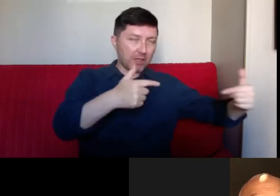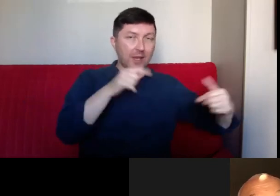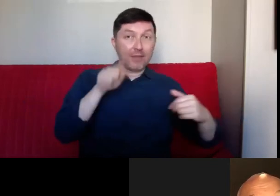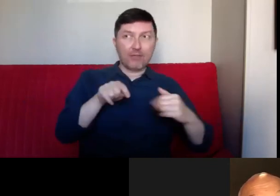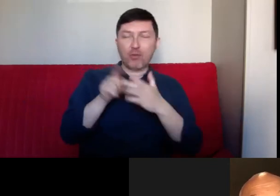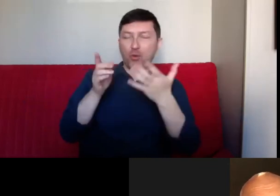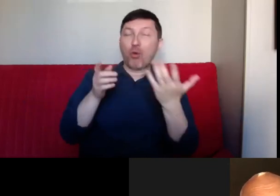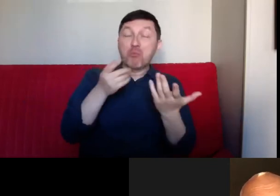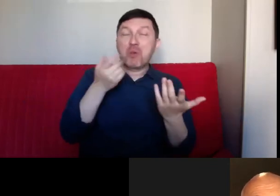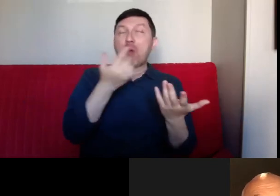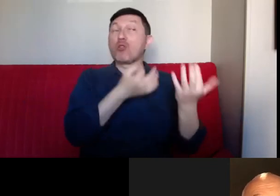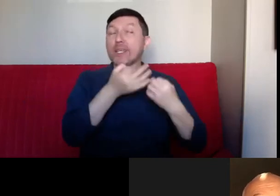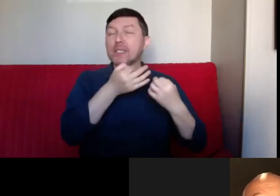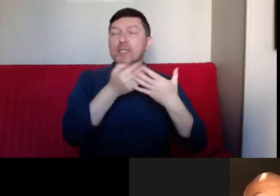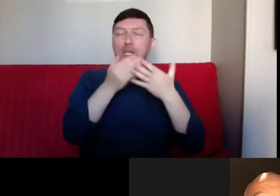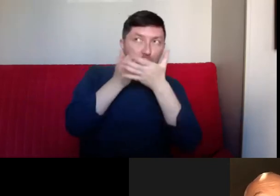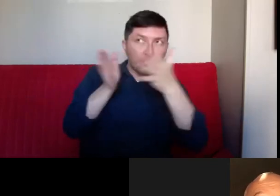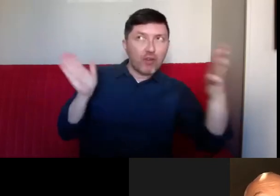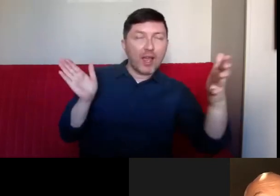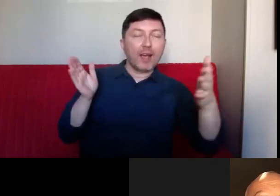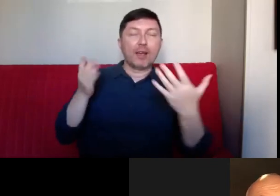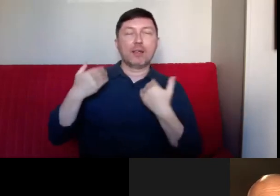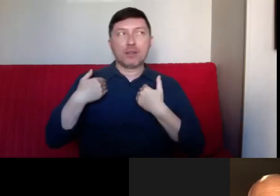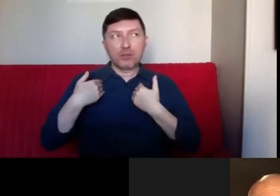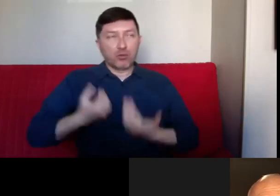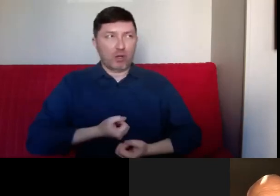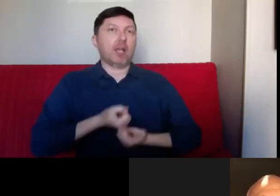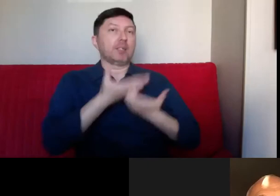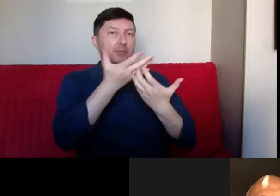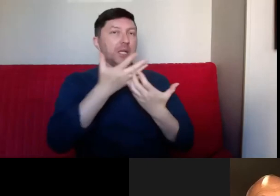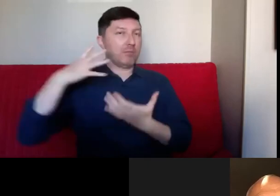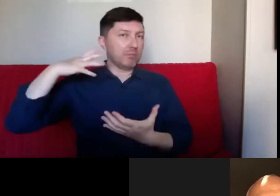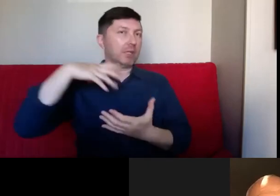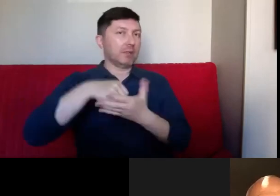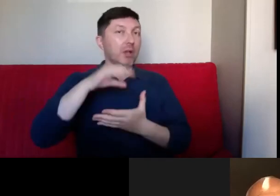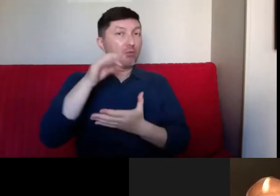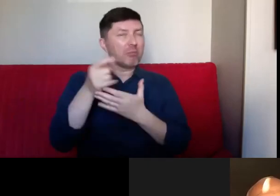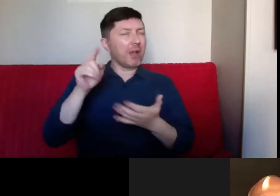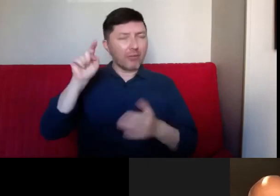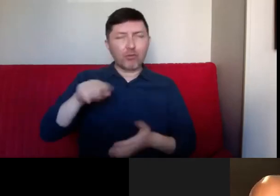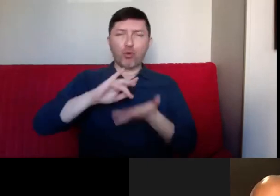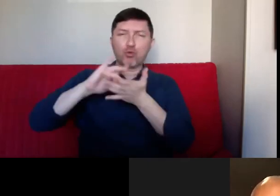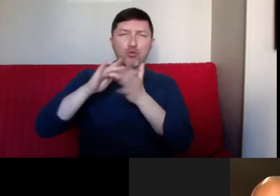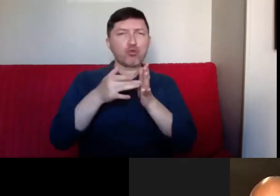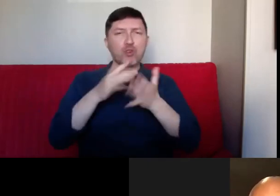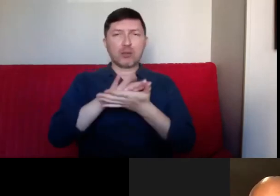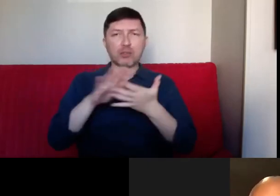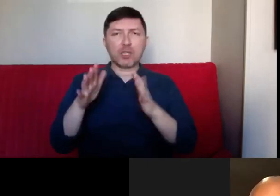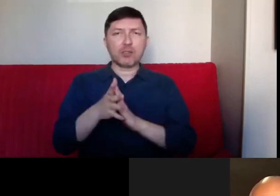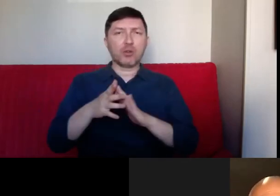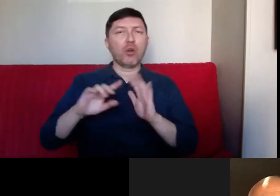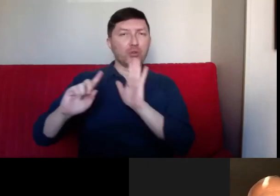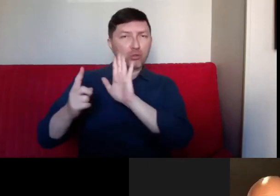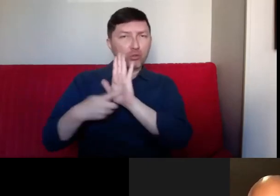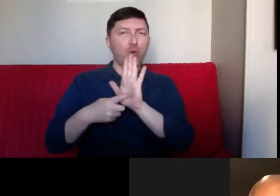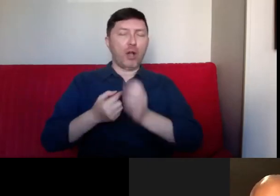nous dit-on, pour la nouvelle stratégie. L'ADAPT s'exprimera, mais il faut aussi que les associations, en tant que telles, soit